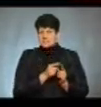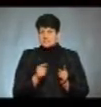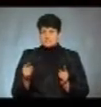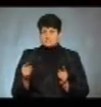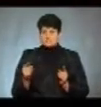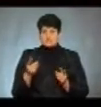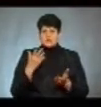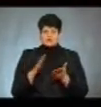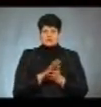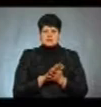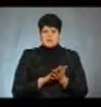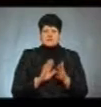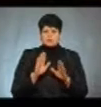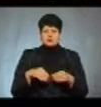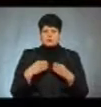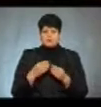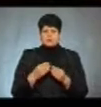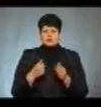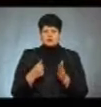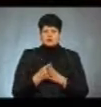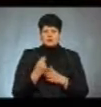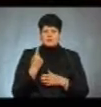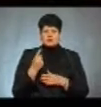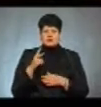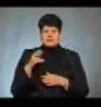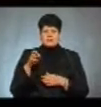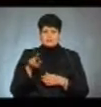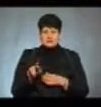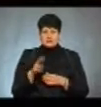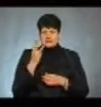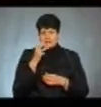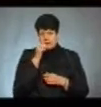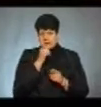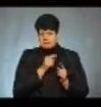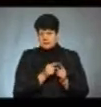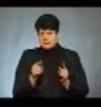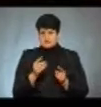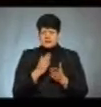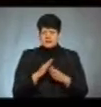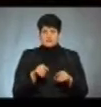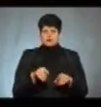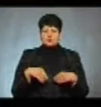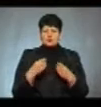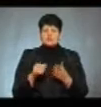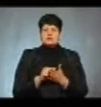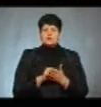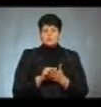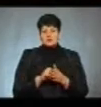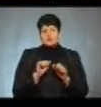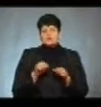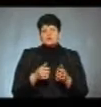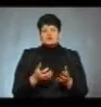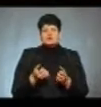Гобот. Якщо заява буде подана включно до 1 липня, тобто 3 місяці є для того, щоб подати документи і